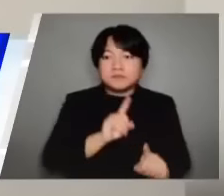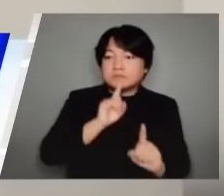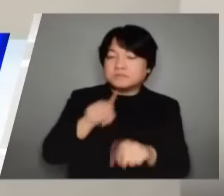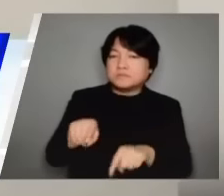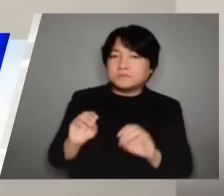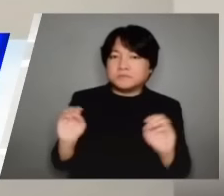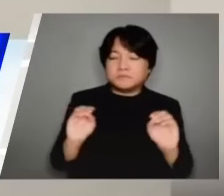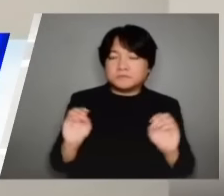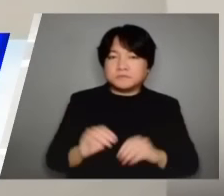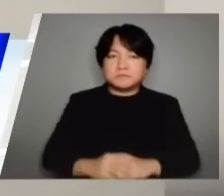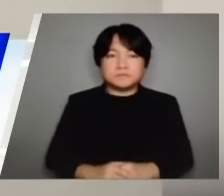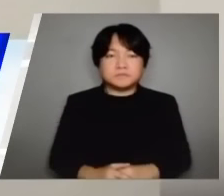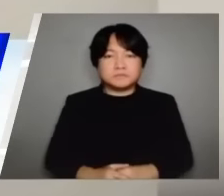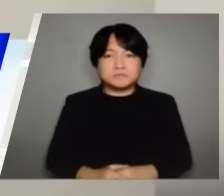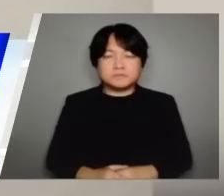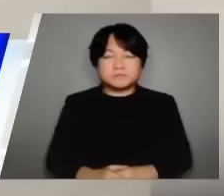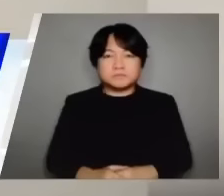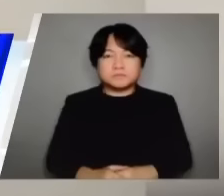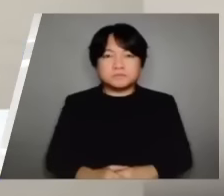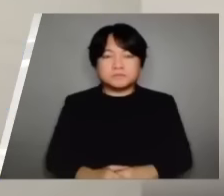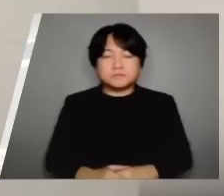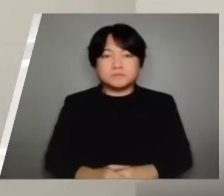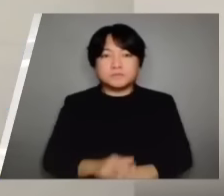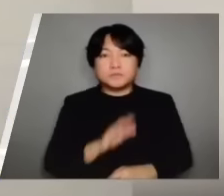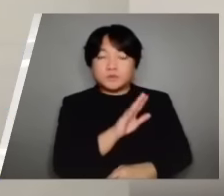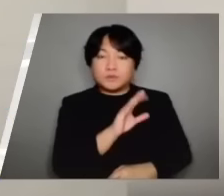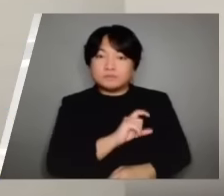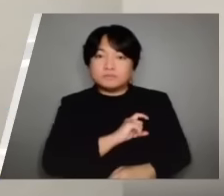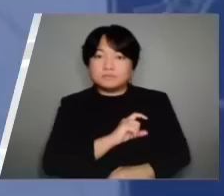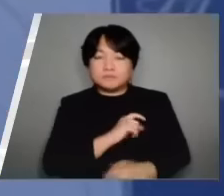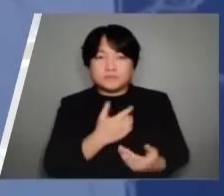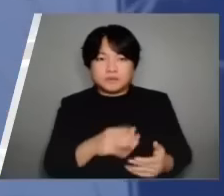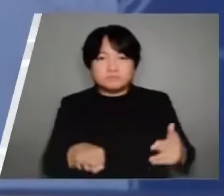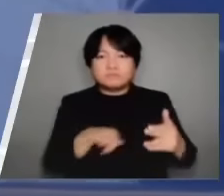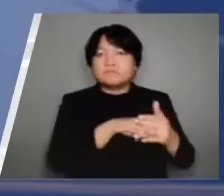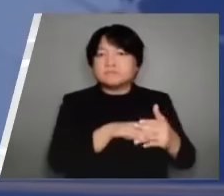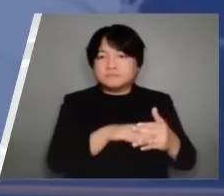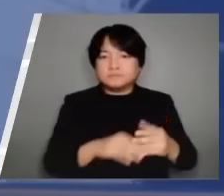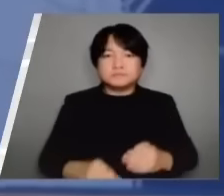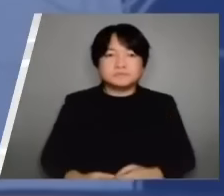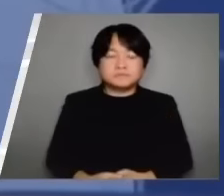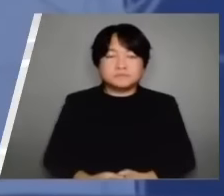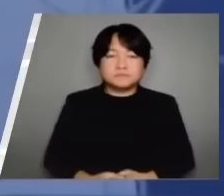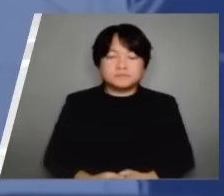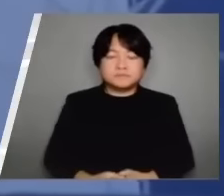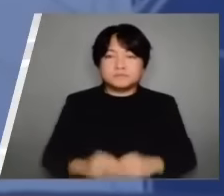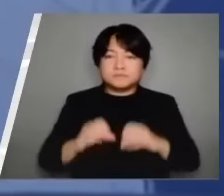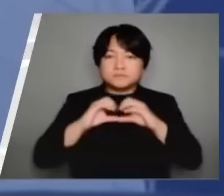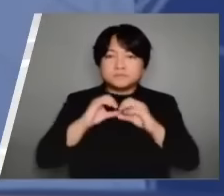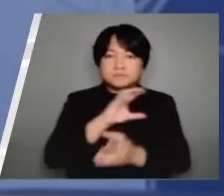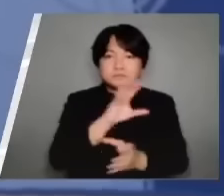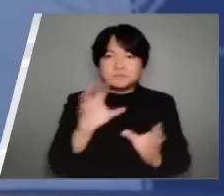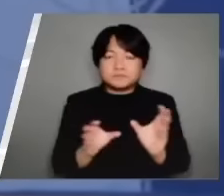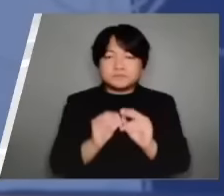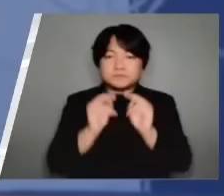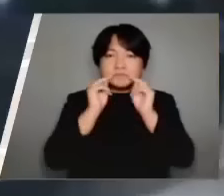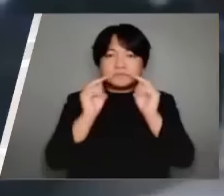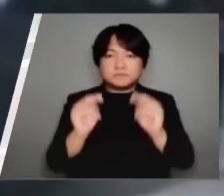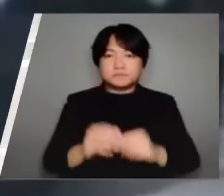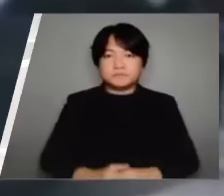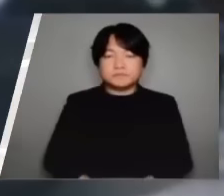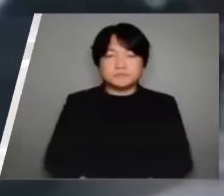isina ilalim na ang pulis sa inquest proceedings sa kasong murder para sa gemy integrated news ako si iden prietos ng